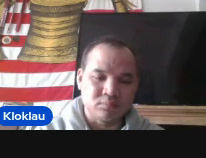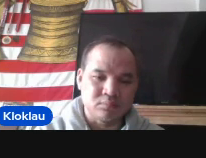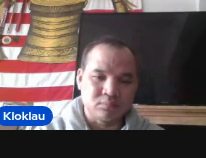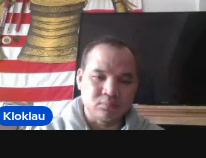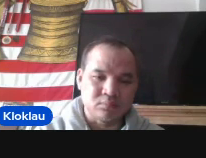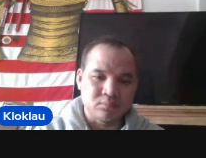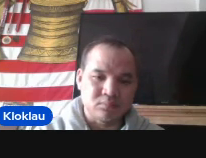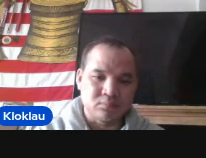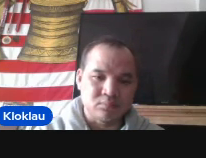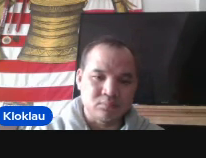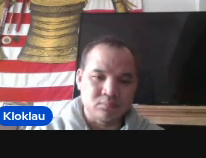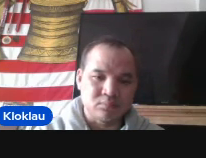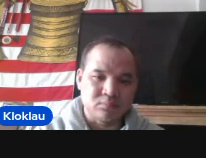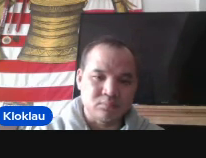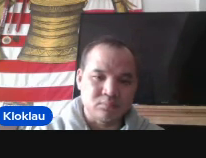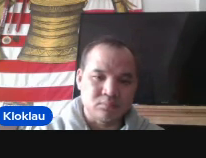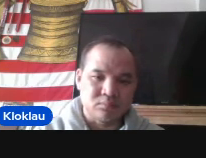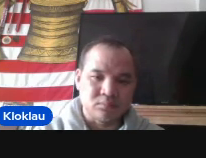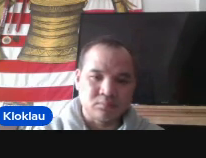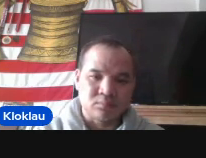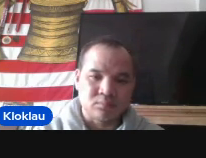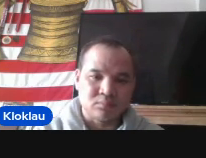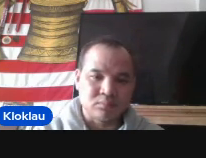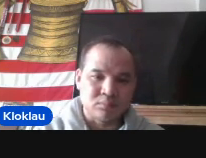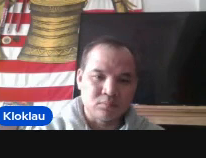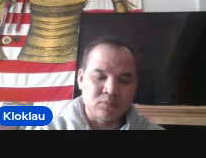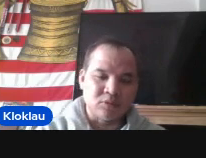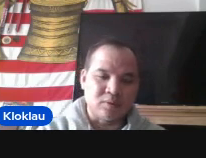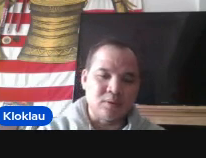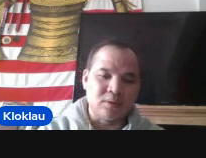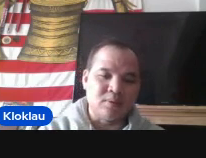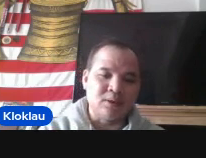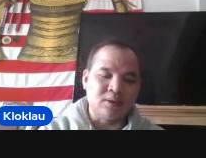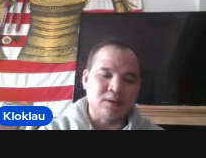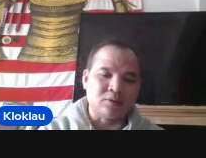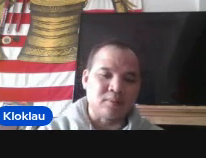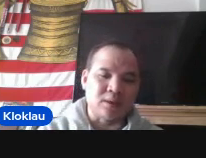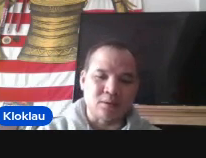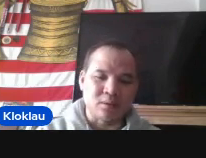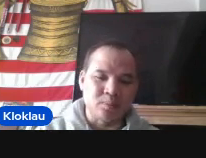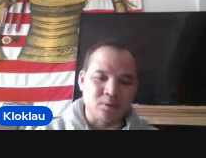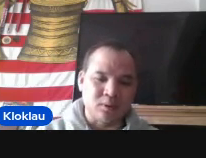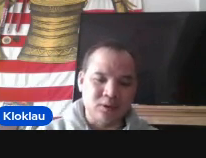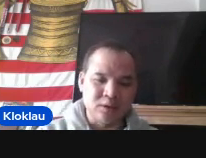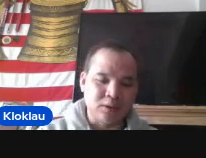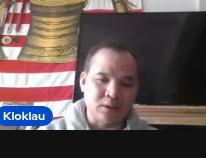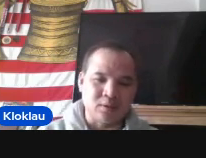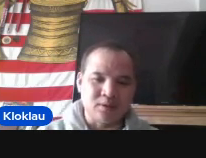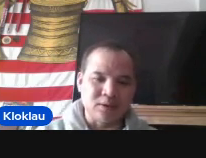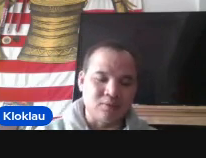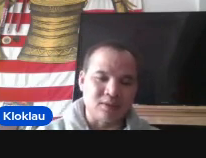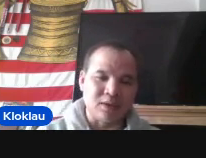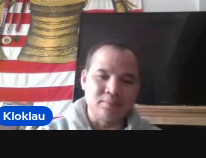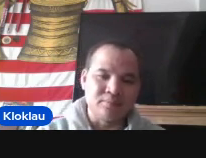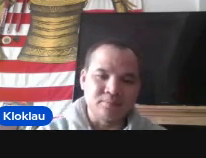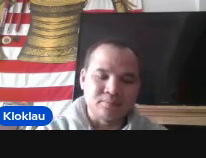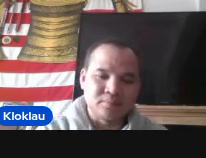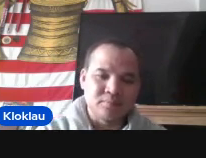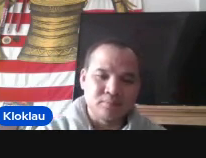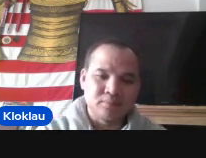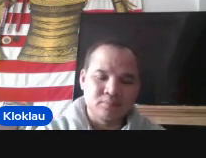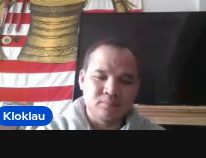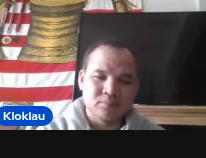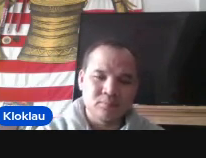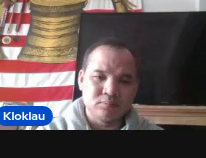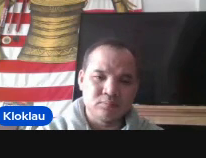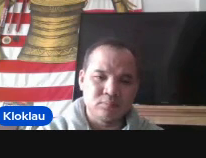เพื่อที่จะมาพยายามทำความเข้าใจการเมืองเมียนมาในช่วงเวลานี้มากขึ้นโดยเฉพาะหลังจาก1027ค่ะถ้